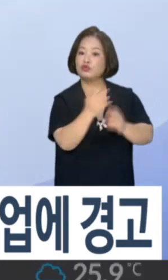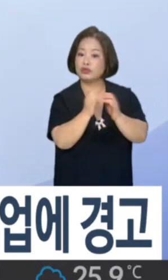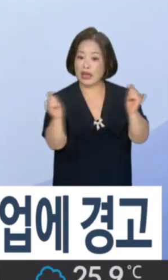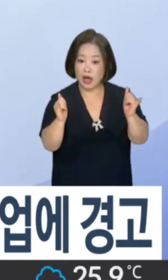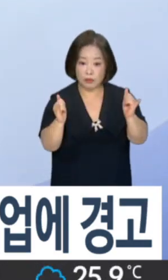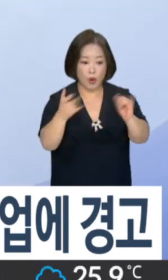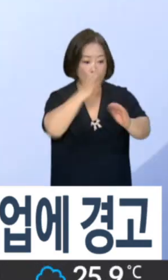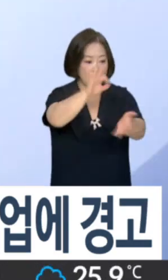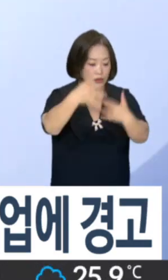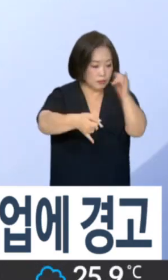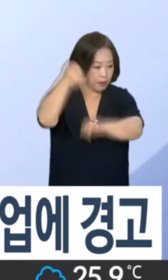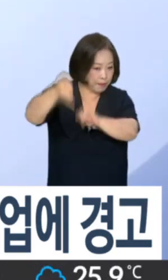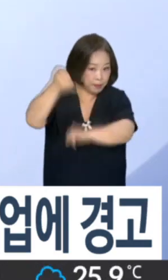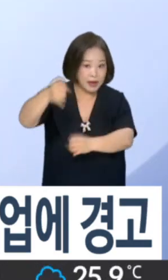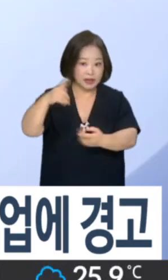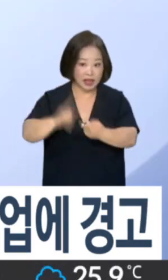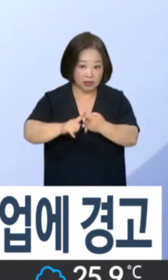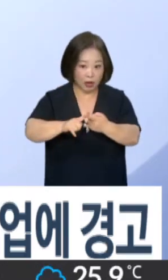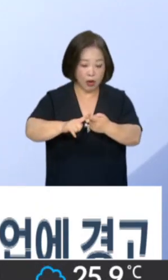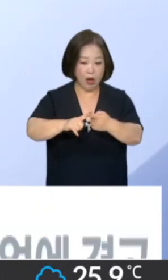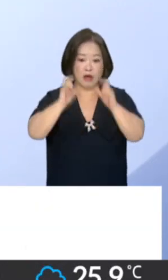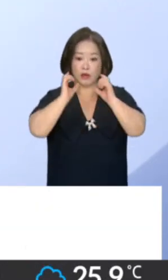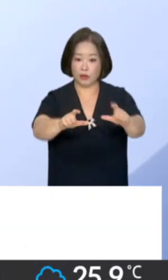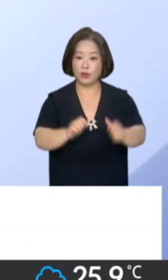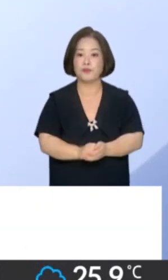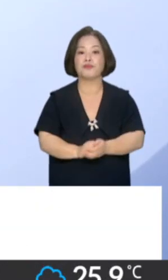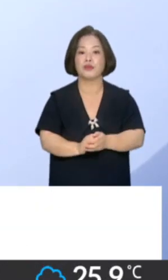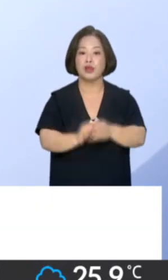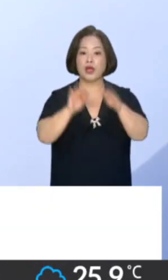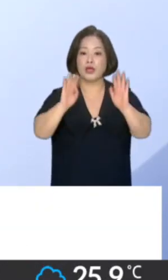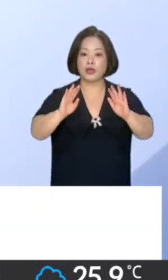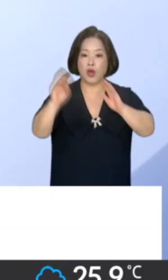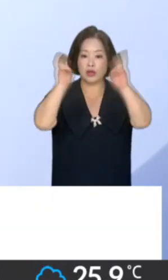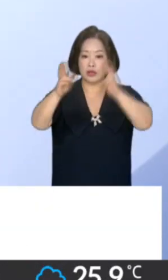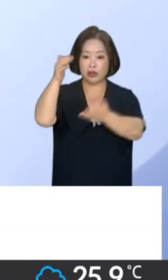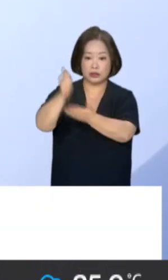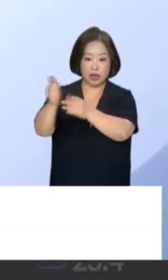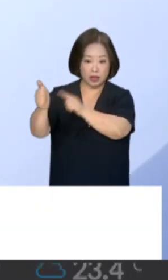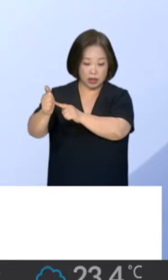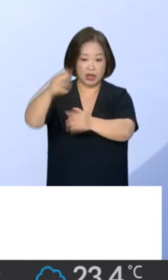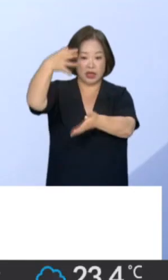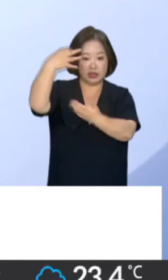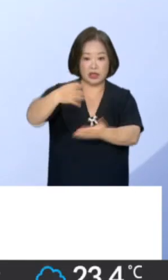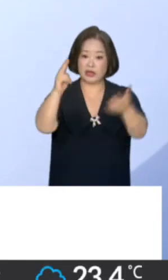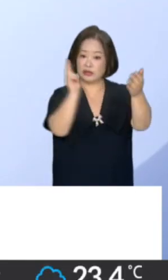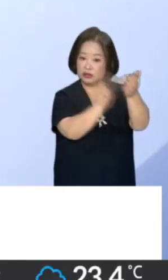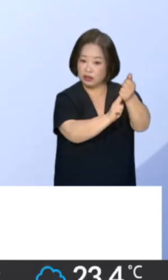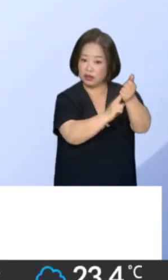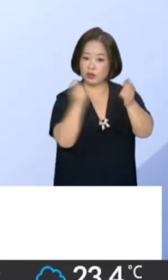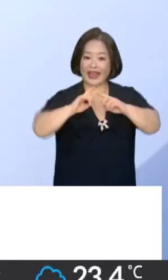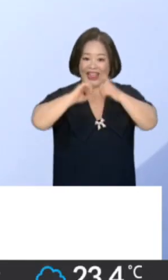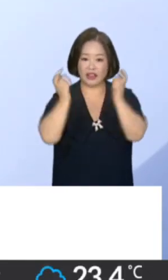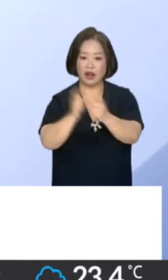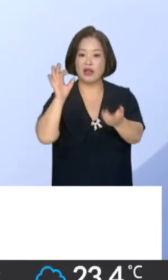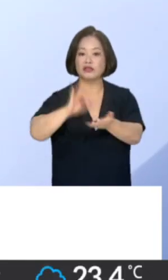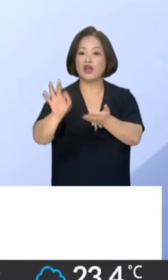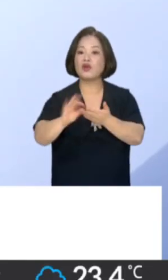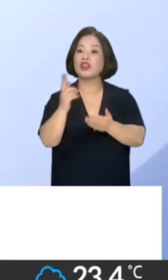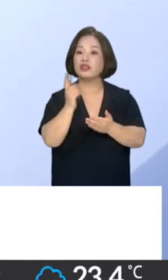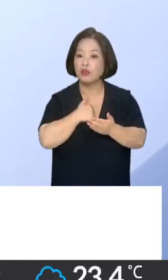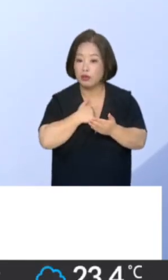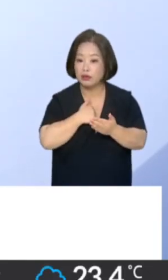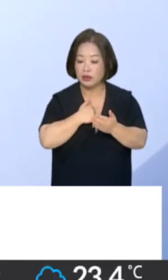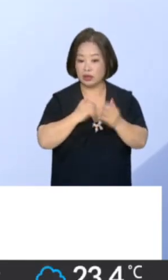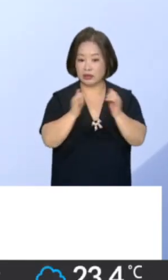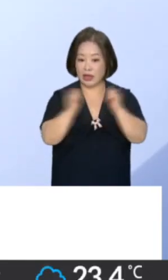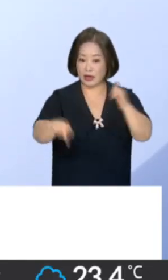경고장을 날렸습니다. 재산을 은닉하거나 사적으로 유용하는 악의적인 사업주나 상습적인 체불